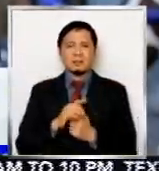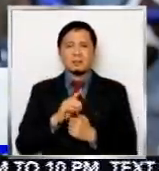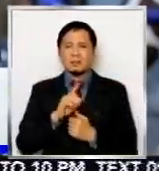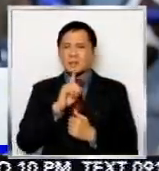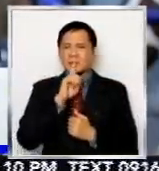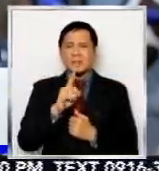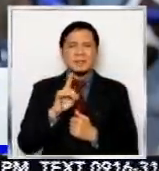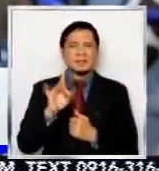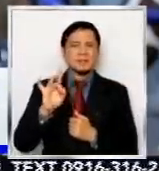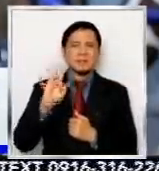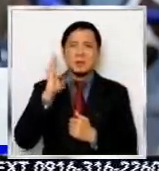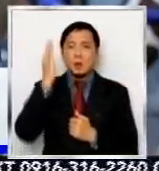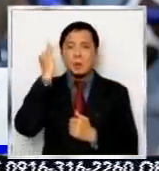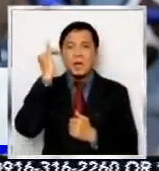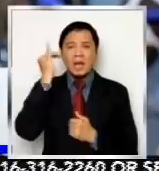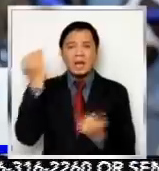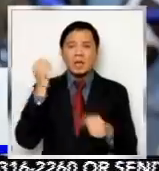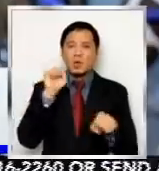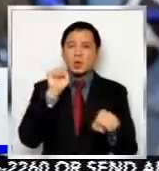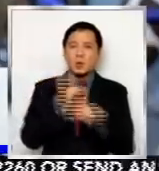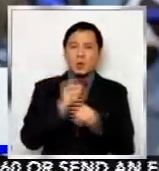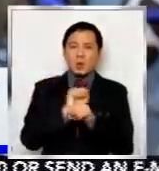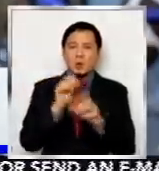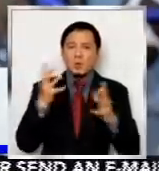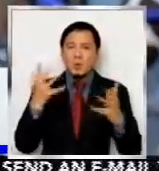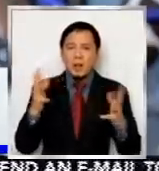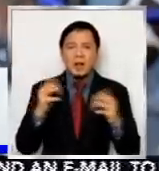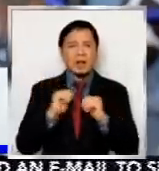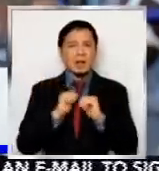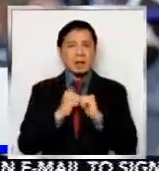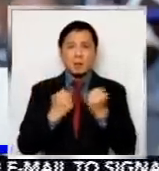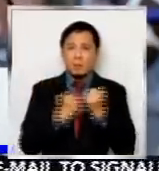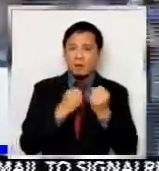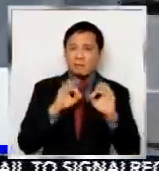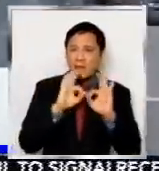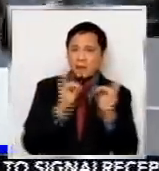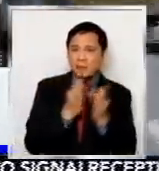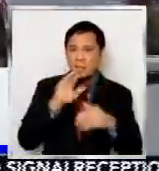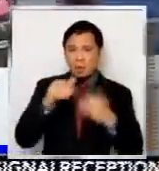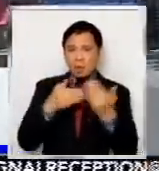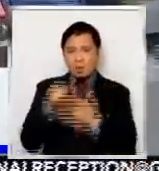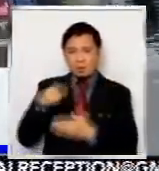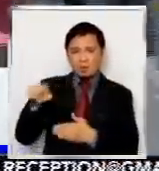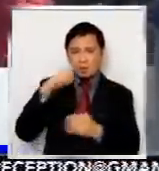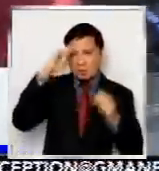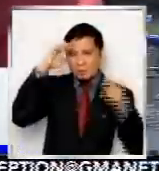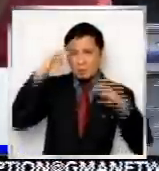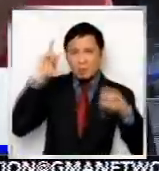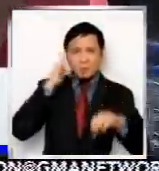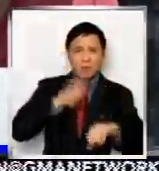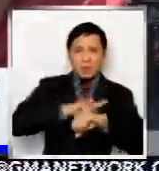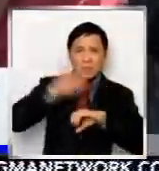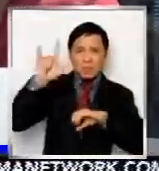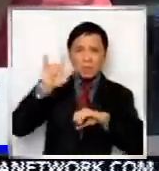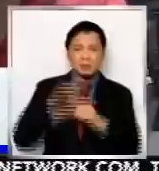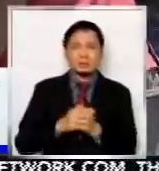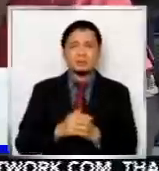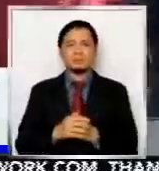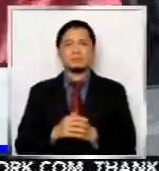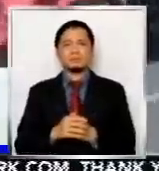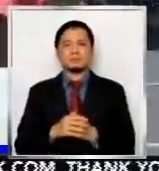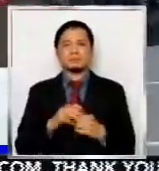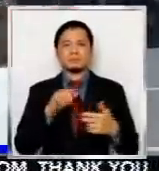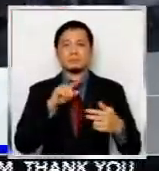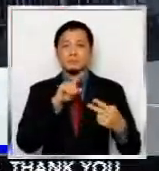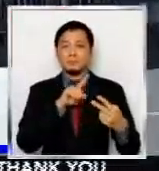Tapos umaasa yung family namin na nakalipad na kami, tapos andito kami. Nanghihinayang din si Razel dahil mapupunta raw sa